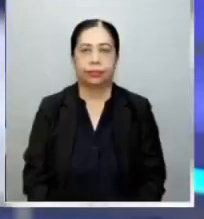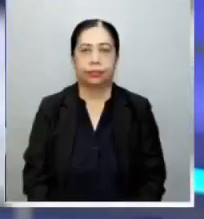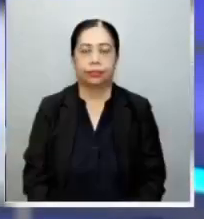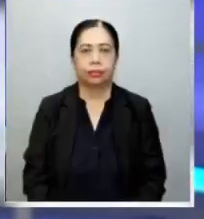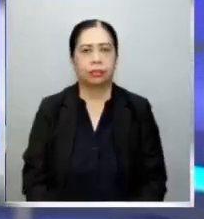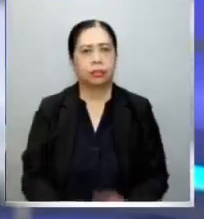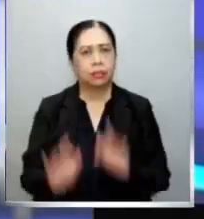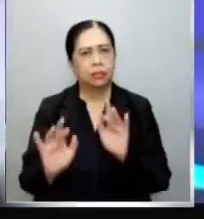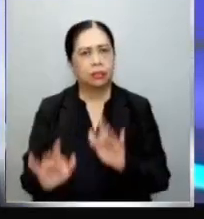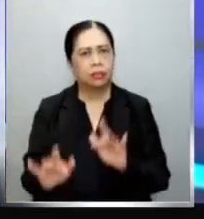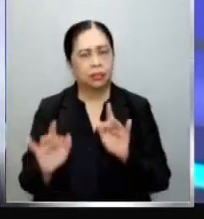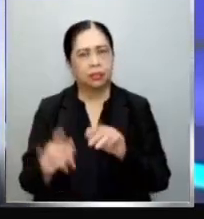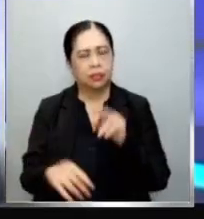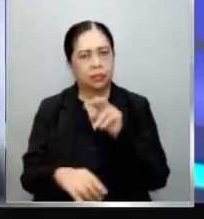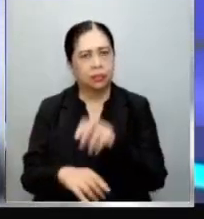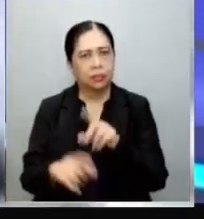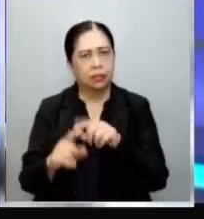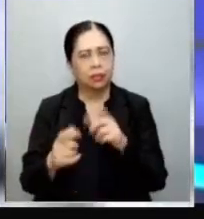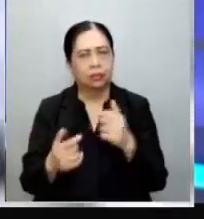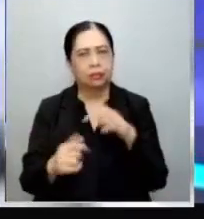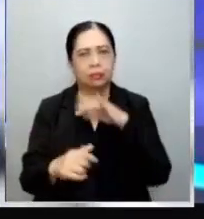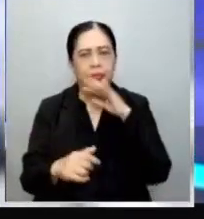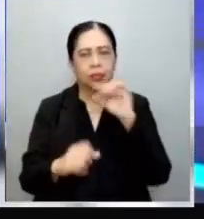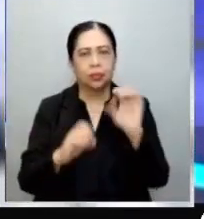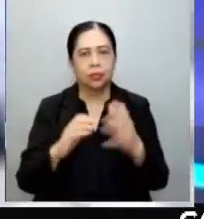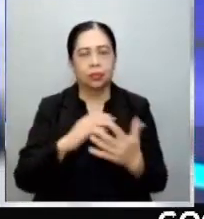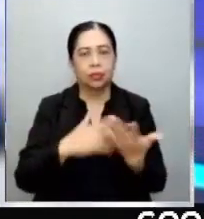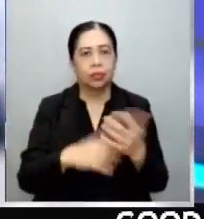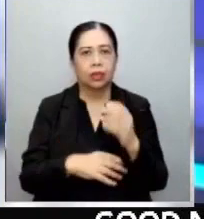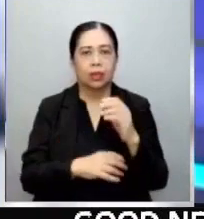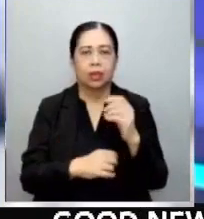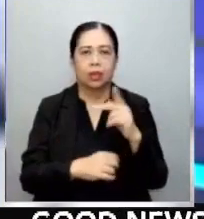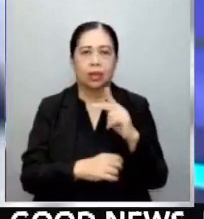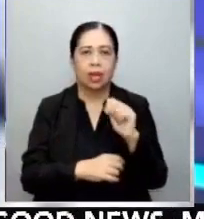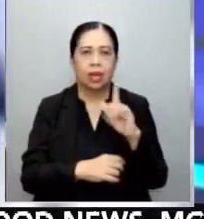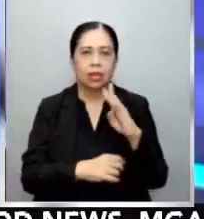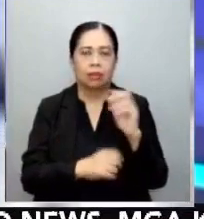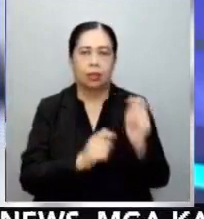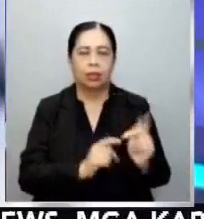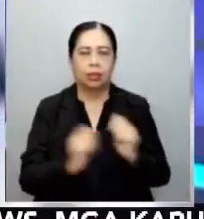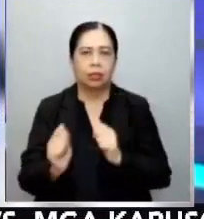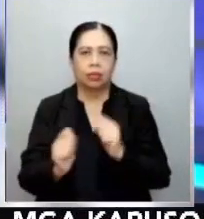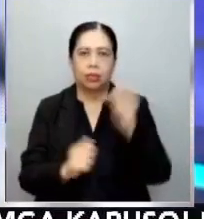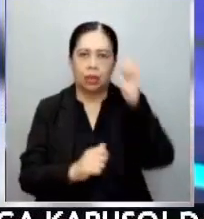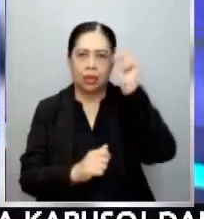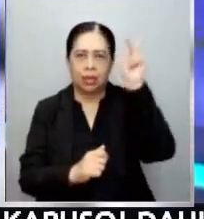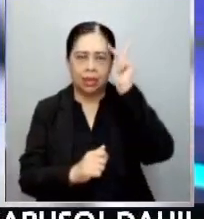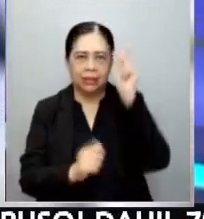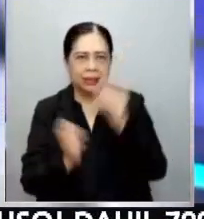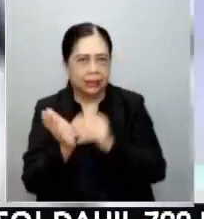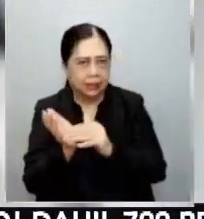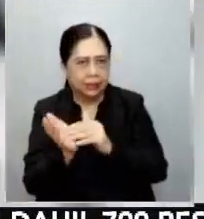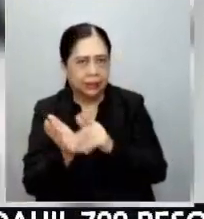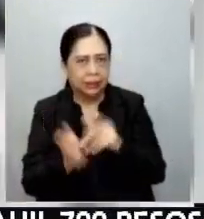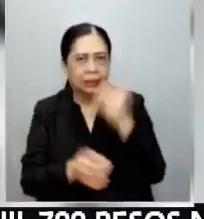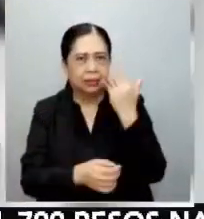Kalunos-lunos ang natagpuan sa tambakan ng basura sa Kalibo, Aklan. Pasintabi po, isa po itong patay na